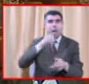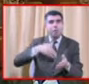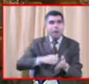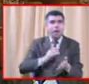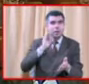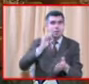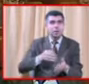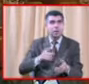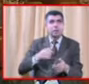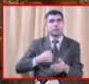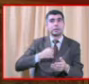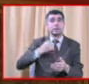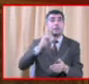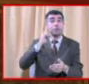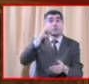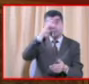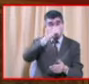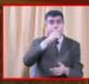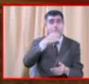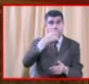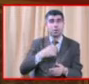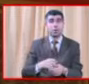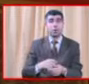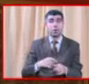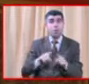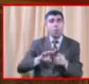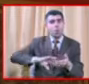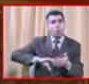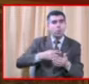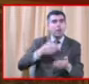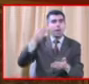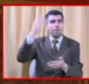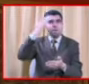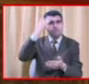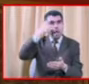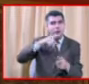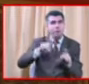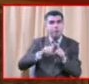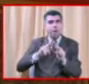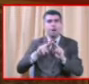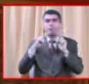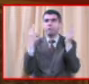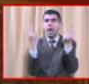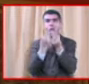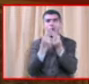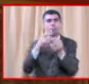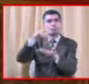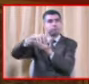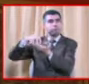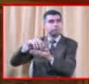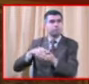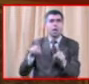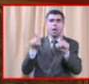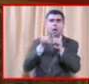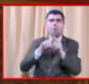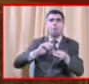الفيضانات. فاعتقد انه يتعين اننا كنا نفهموا بانما هذه الامور قد تقع في بلدان اخرى وقد نصل الى نفس